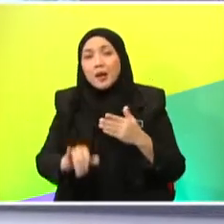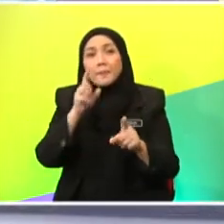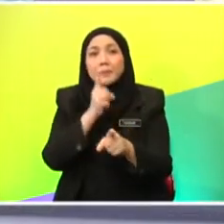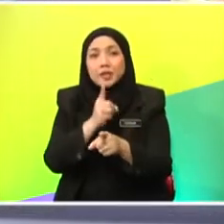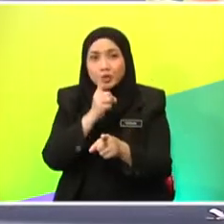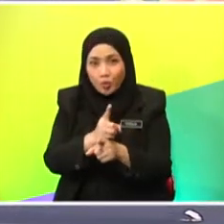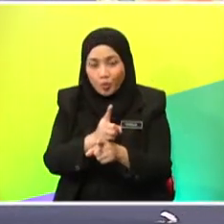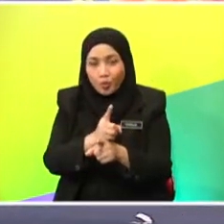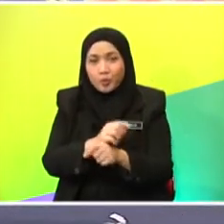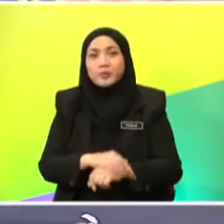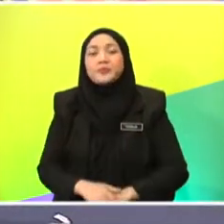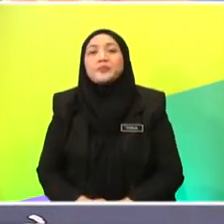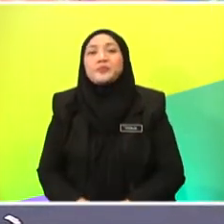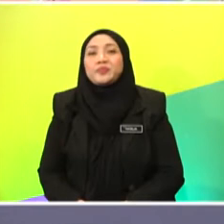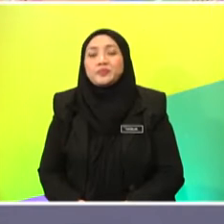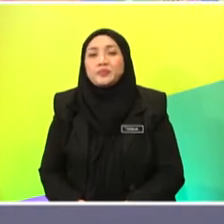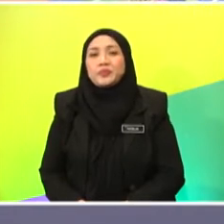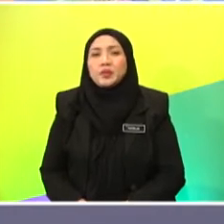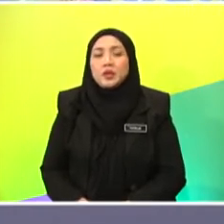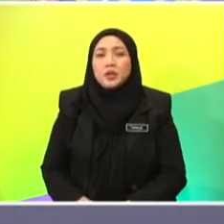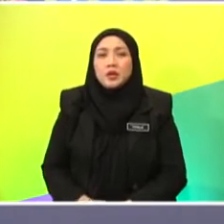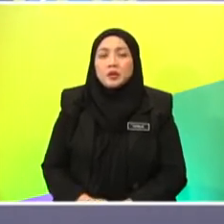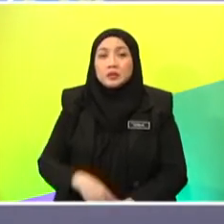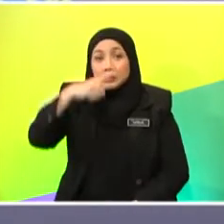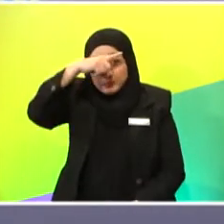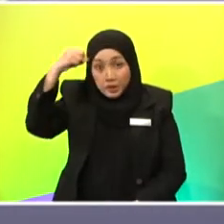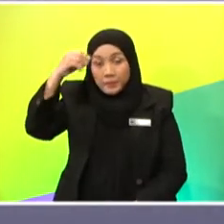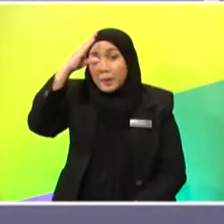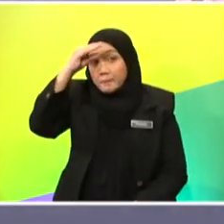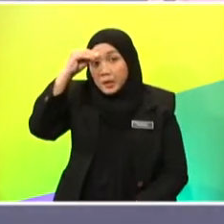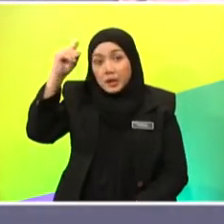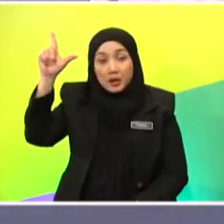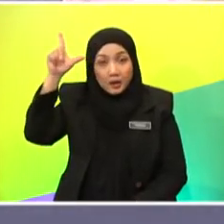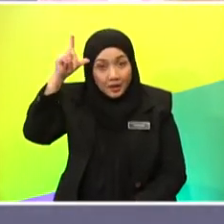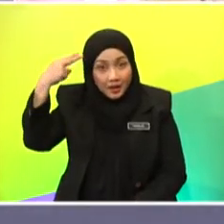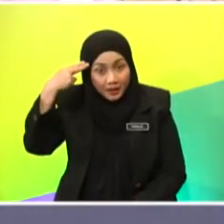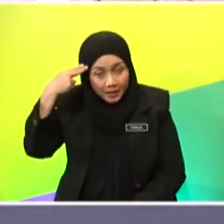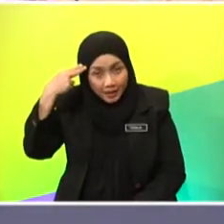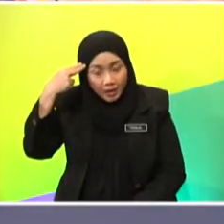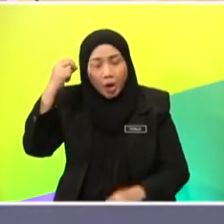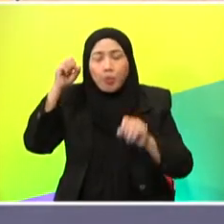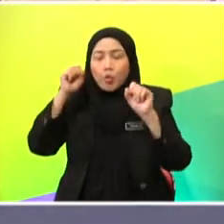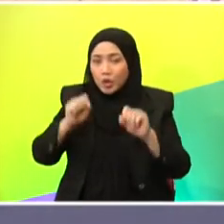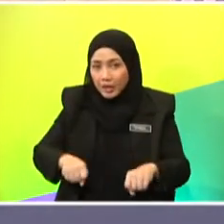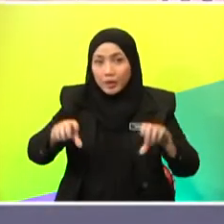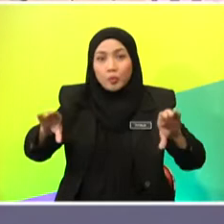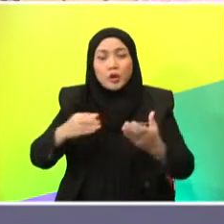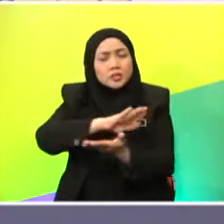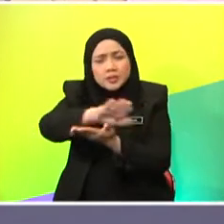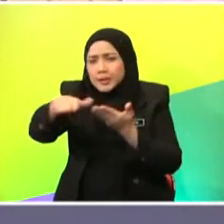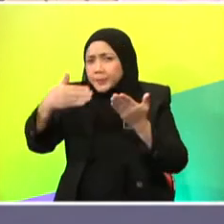disebabkan Hakim hari ini bantu cek GU dan boleh buat semua itu di tiang cek gu bagi tadi